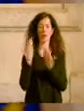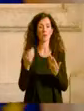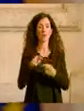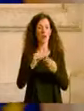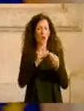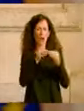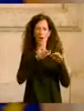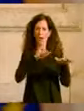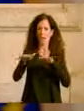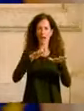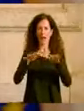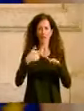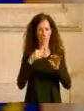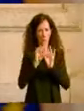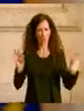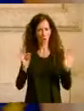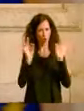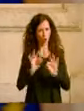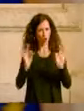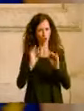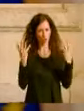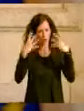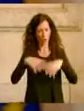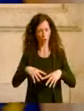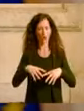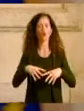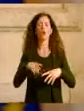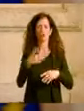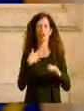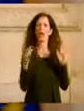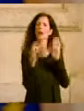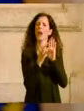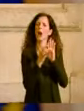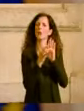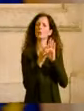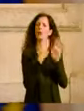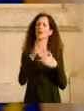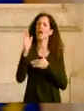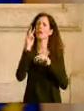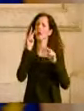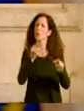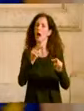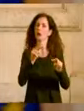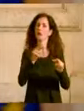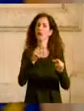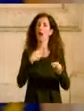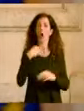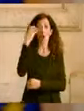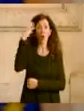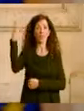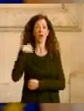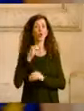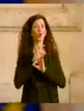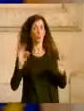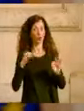abbiamo predisposto c'è una clausola di salvaguardia che consente a noi, Governo, di intervenire. E